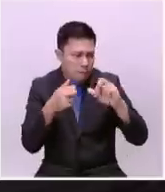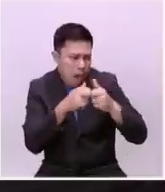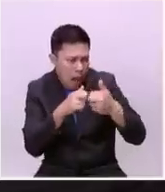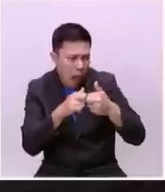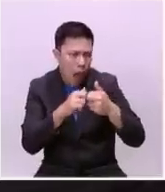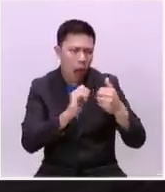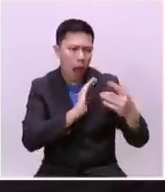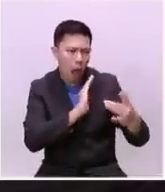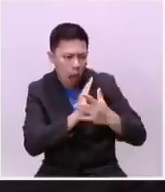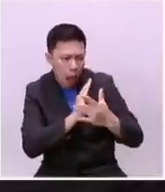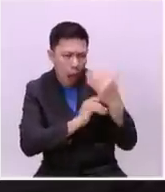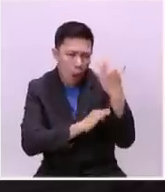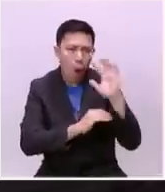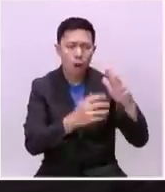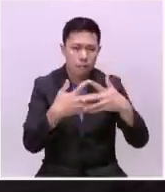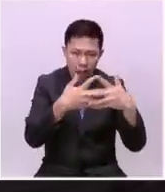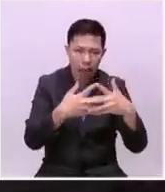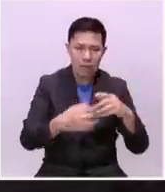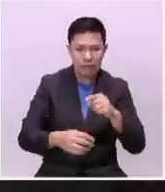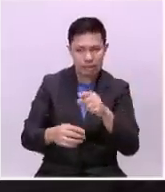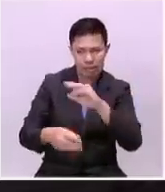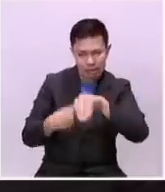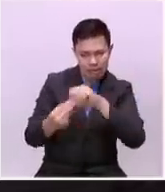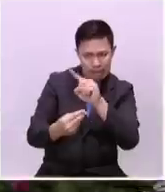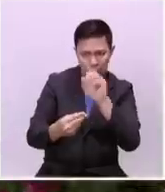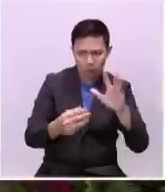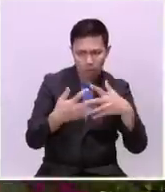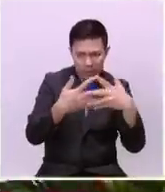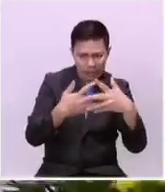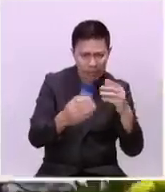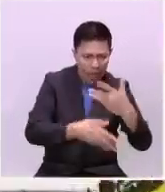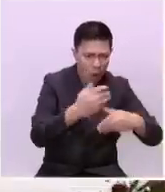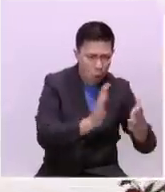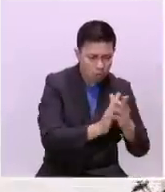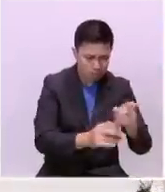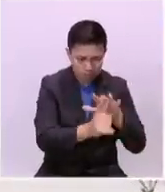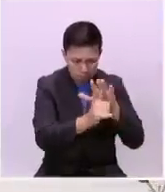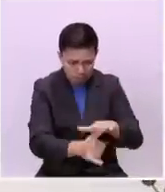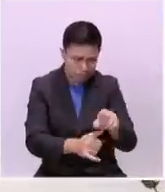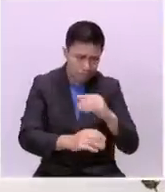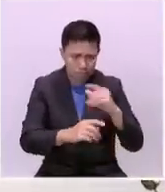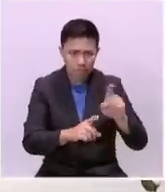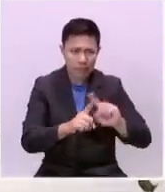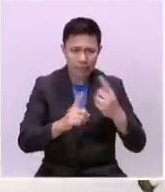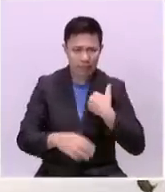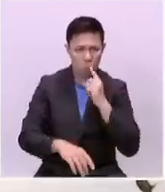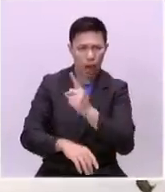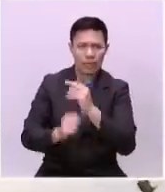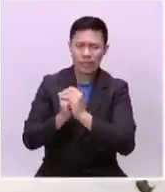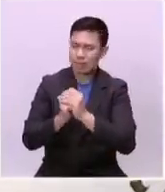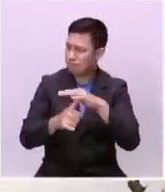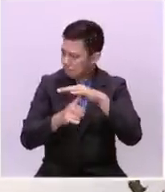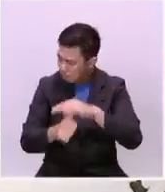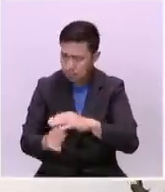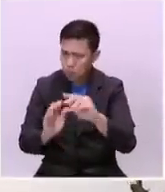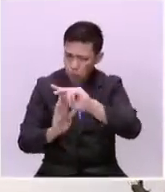วมทั้งการใช้เครื่องมือทางเศรษฐกิจบีบคั้นพันธมิตรของสหรัฐด้วยนะคะรวมถึงตำหนิจีนด้วยว่าการกระทำของจีนนั้นคุกคามก